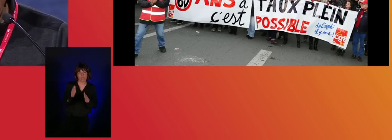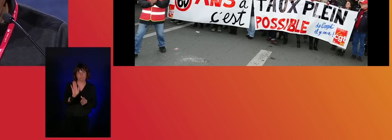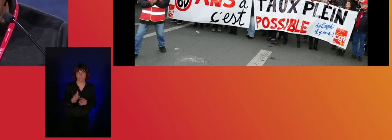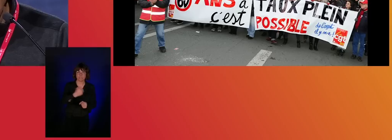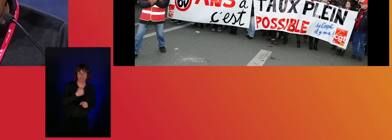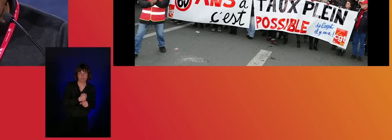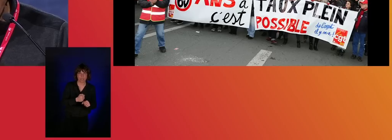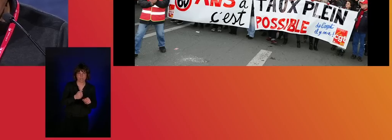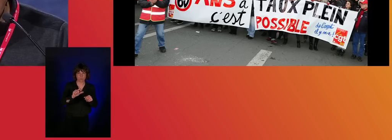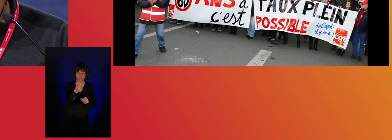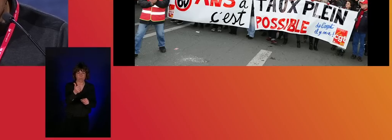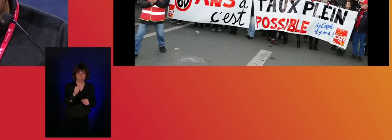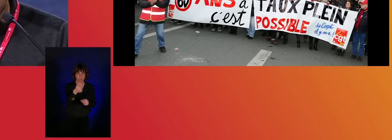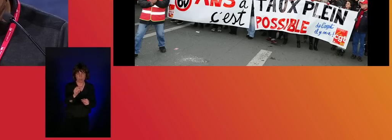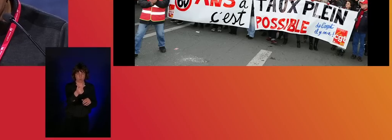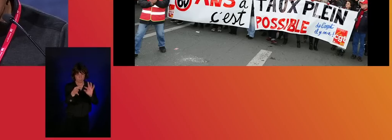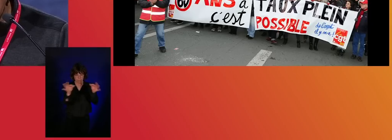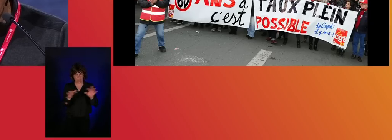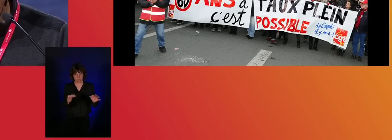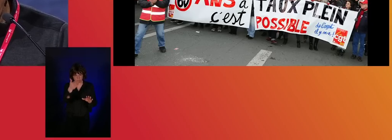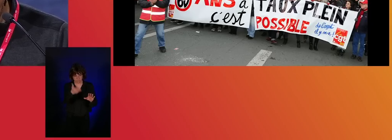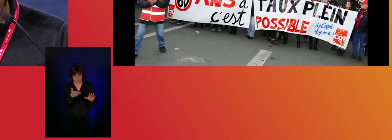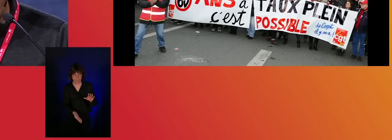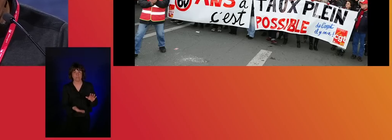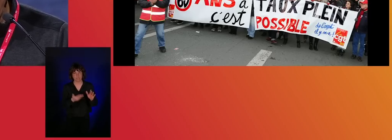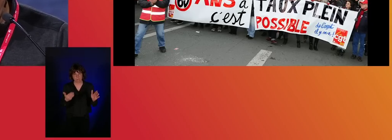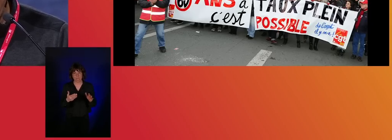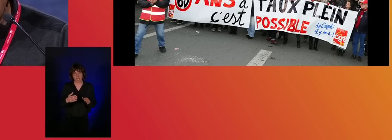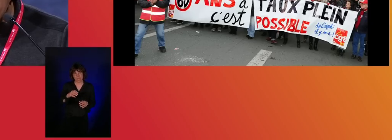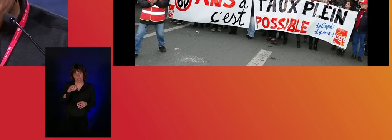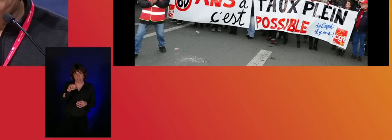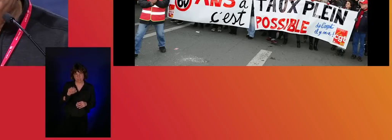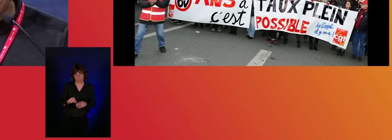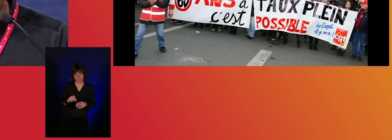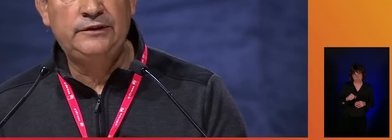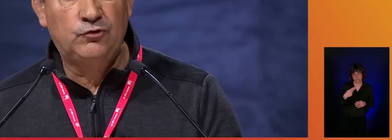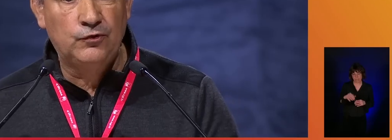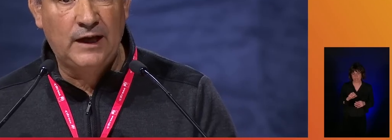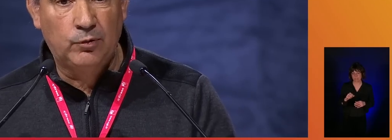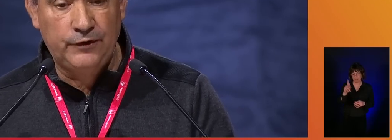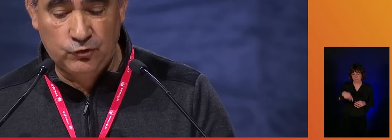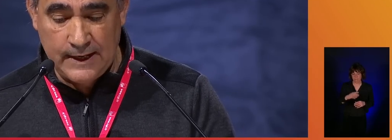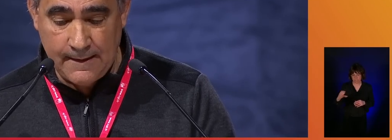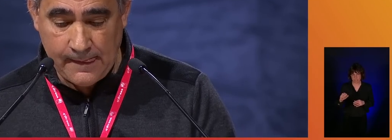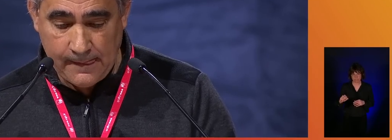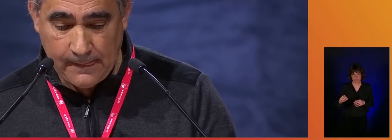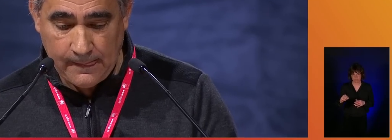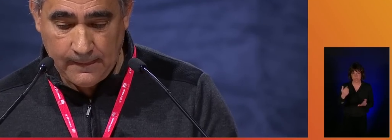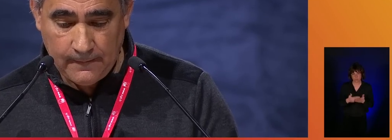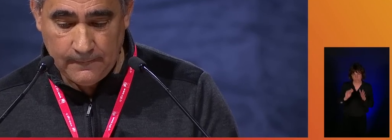premières et deuxièmes lignes, concluant à la nécessité du NSTS et de la sécurité sociale professionnelle.